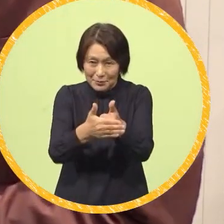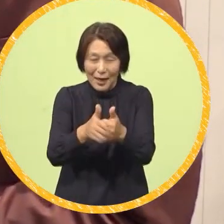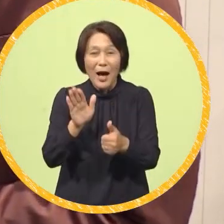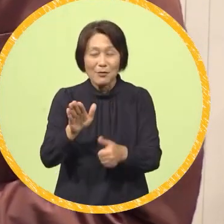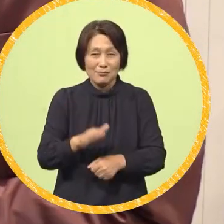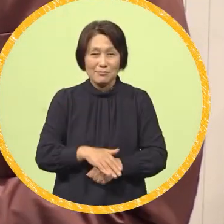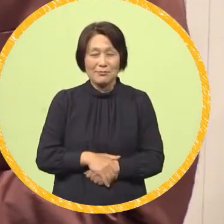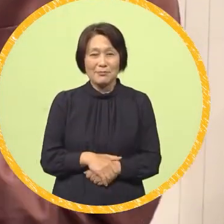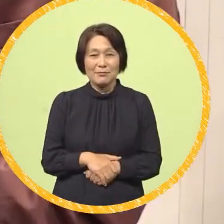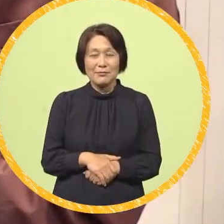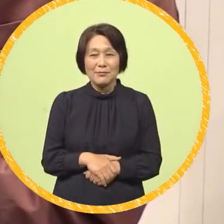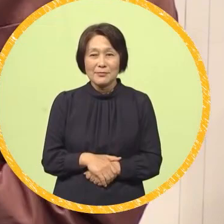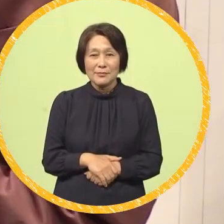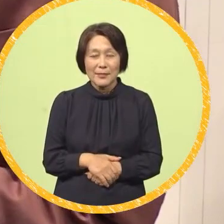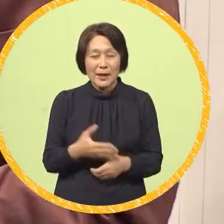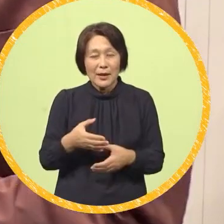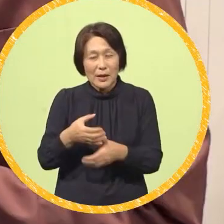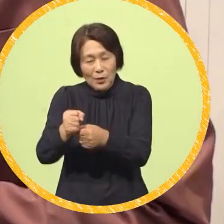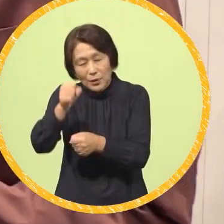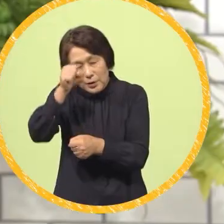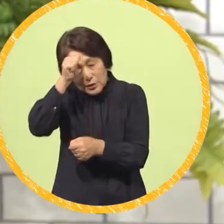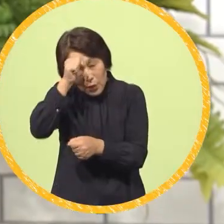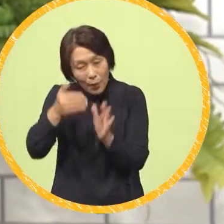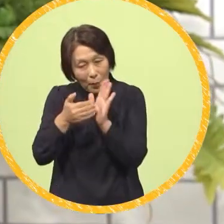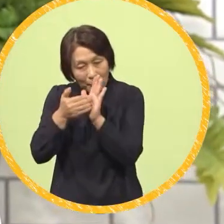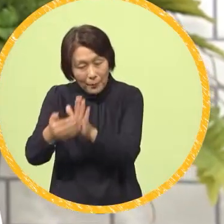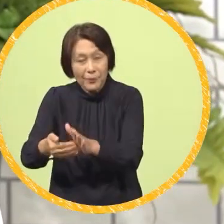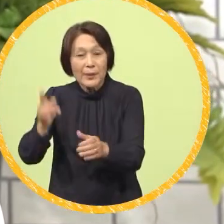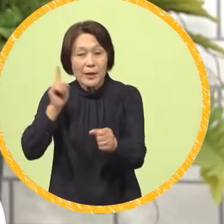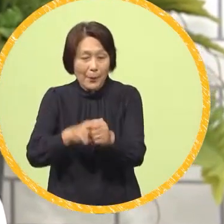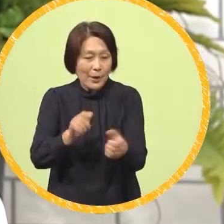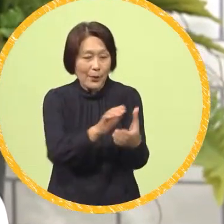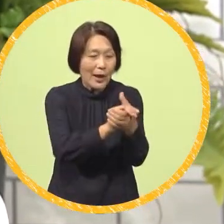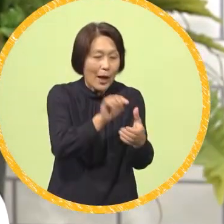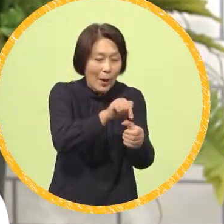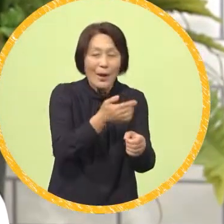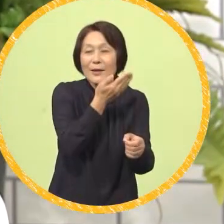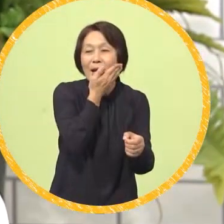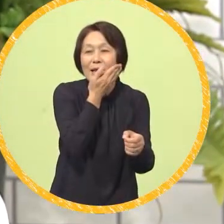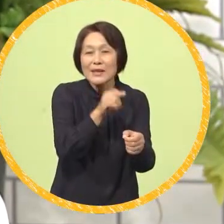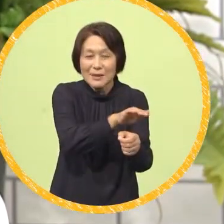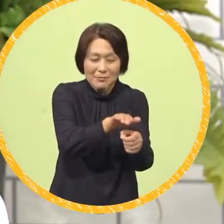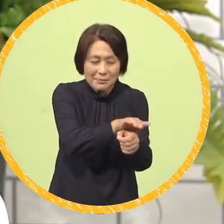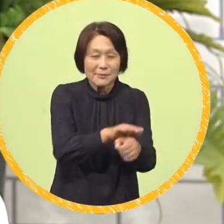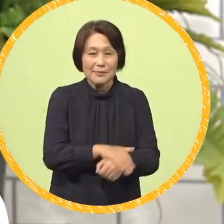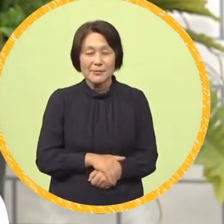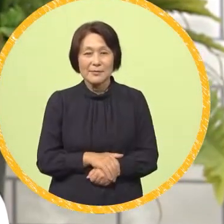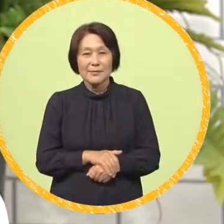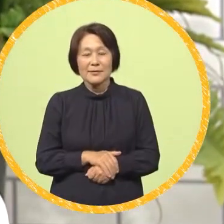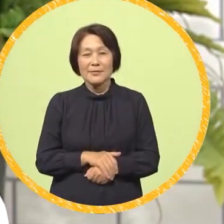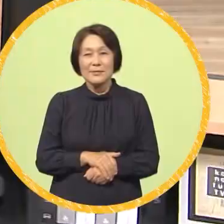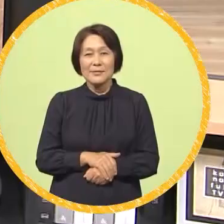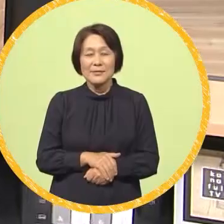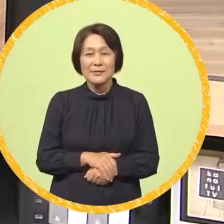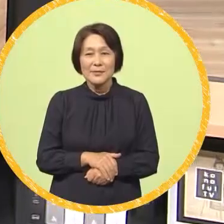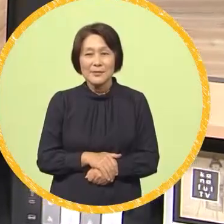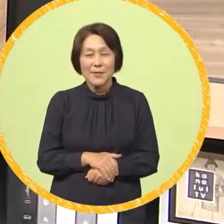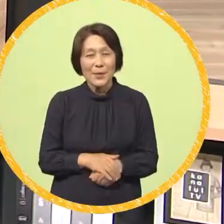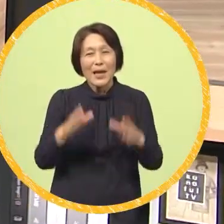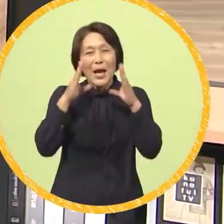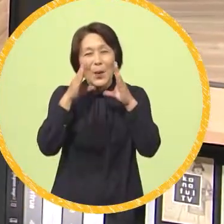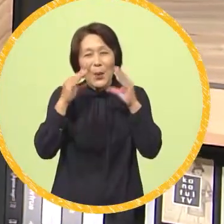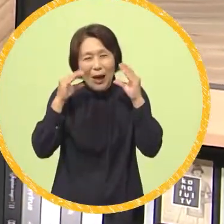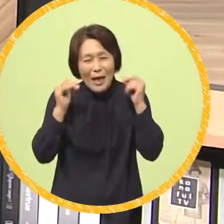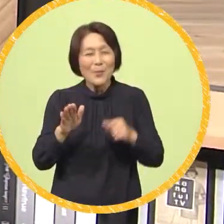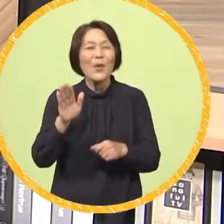ましたしあの、まあ、依存症にならないためにもひょっとしたら仲間って本当に大事かもしれないですよね、 うん、その前にね、 はい、 笑いもあ